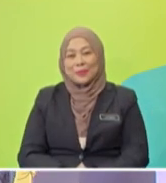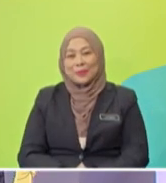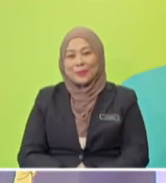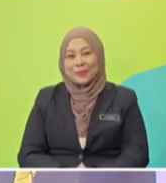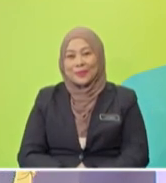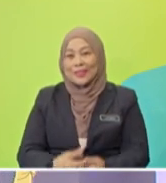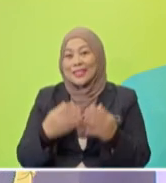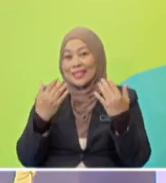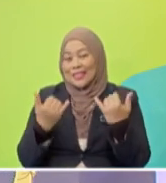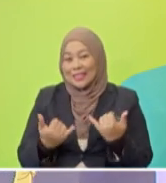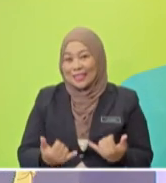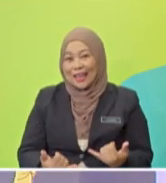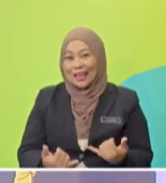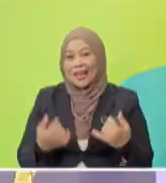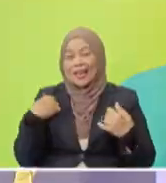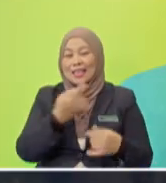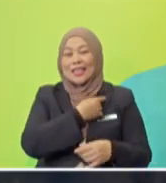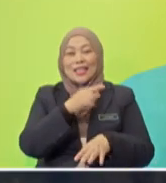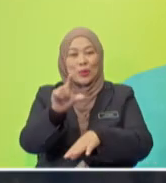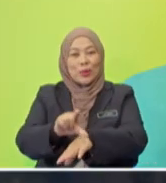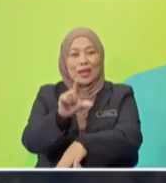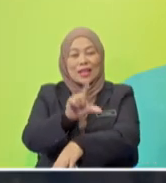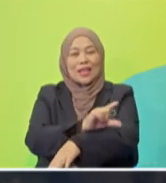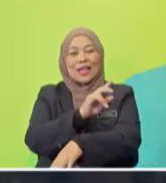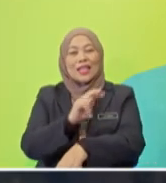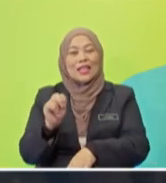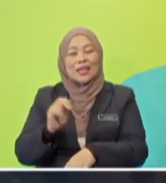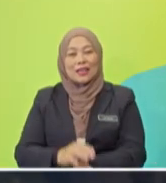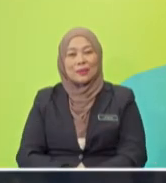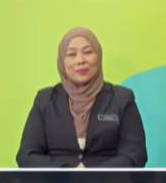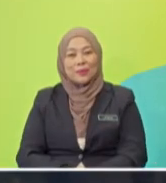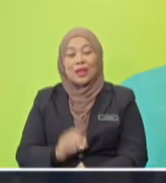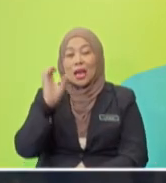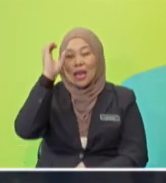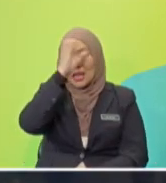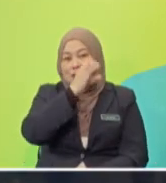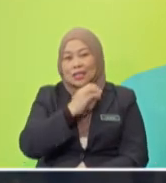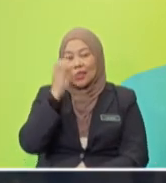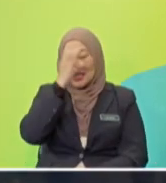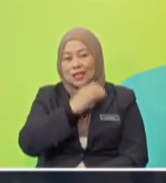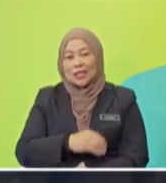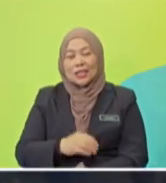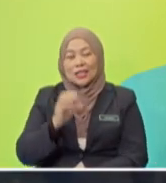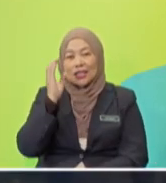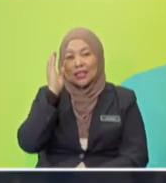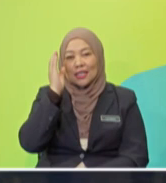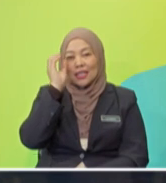dia buat latihan hmm di hadapan dia ada ciri benda hidup dengan ciri bukan benda hidup